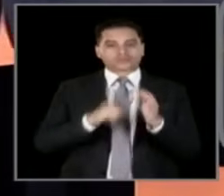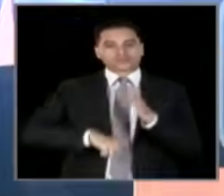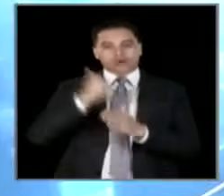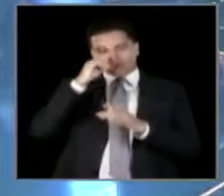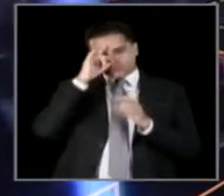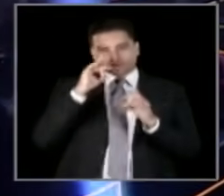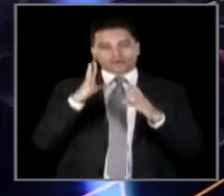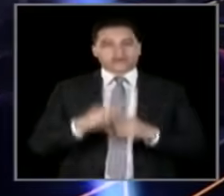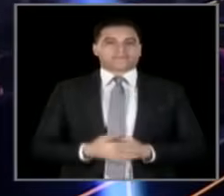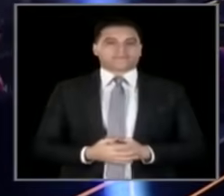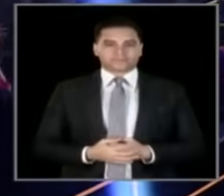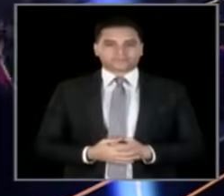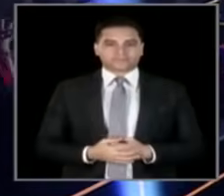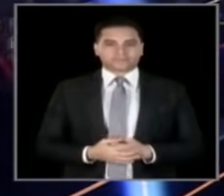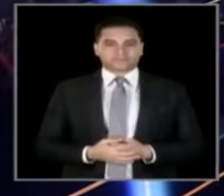لدور الثمانية.